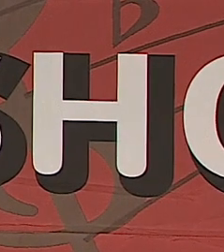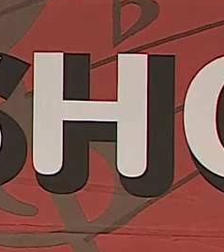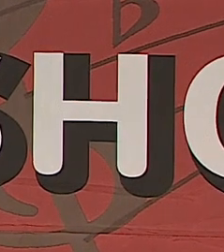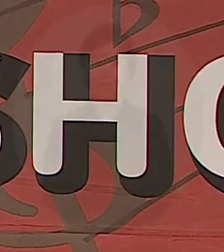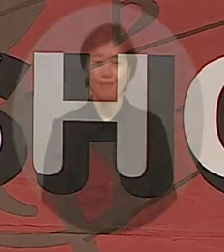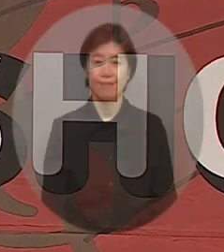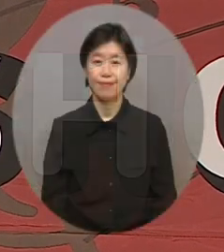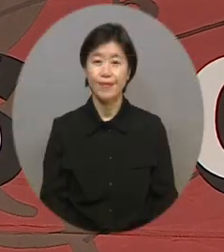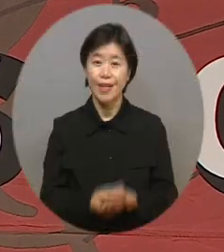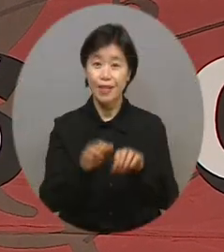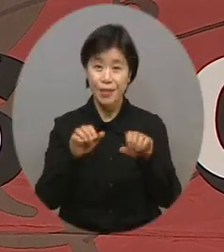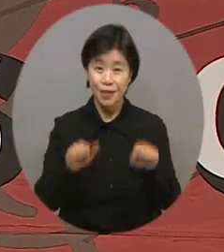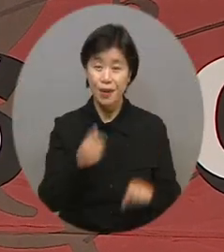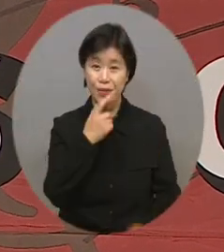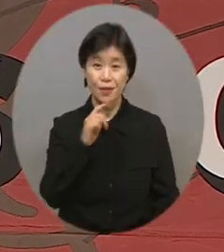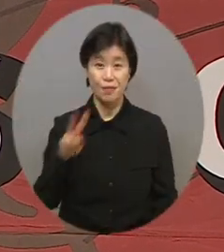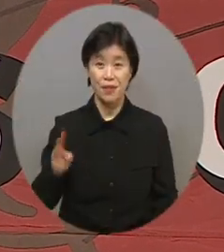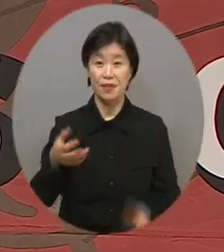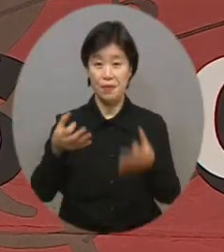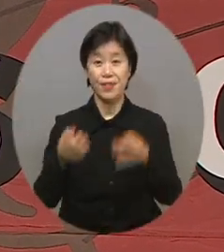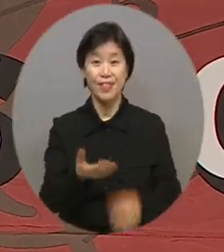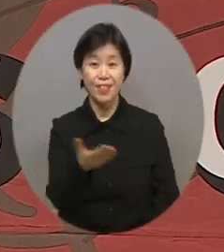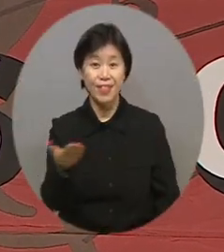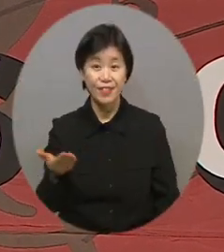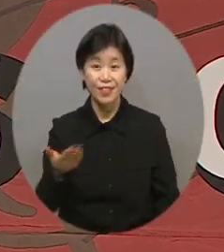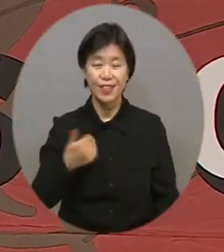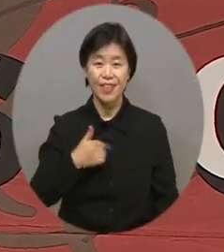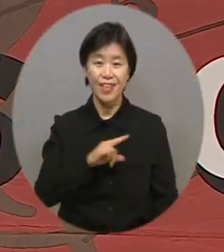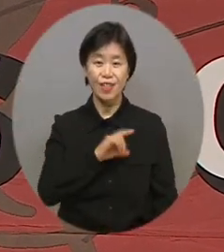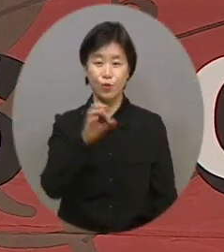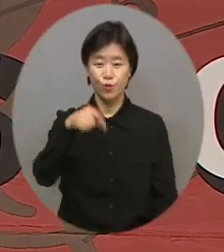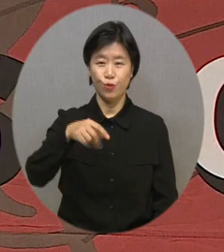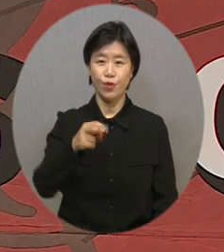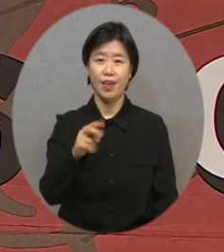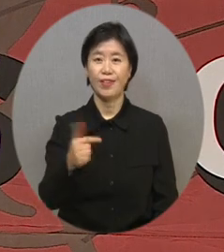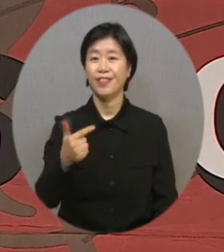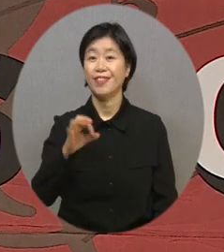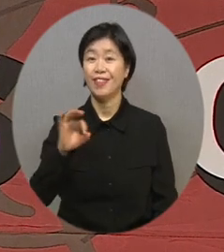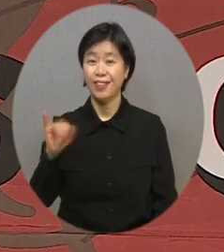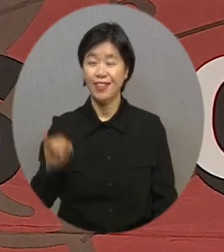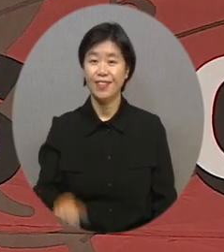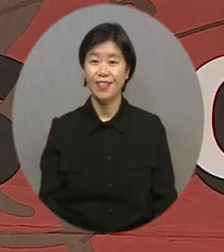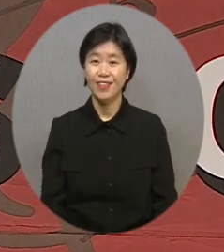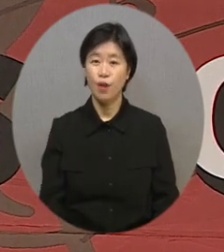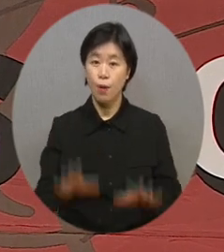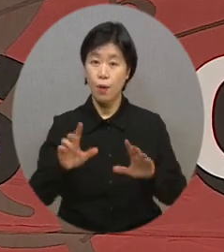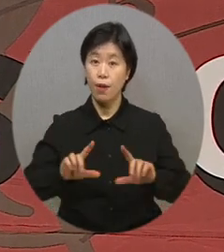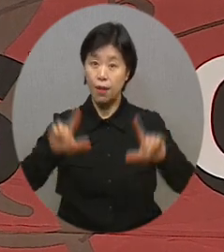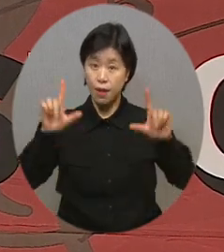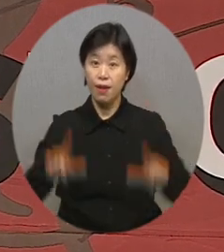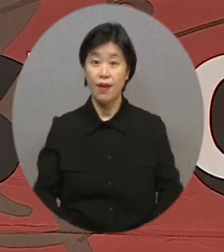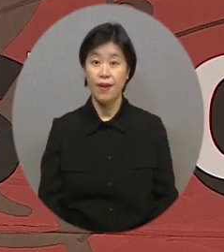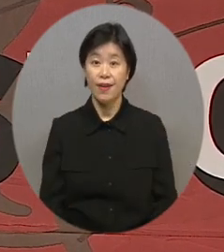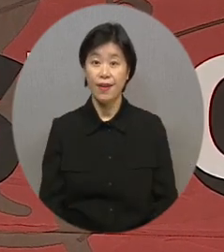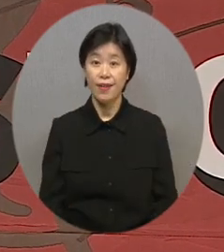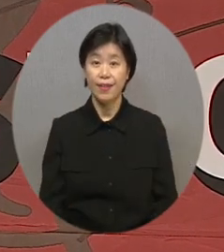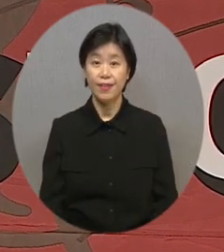안녕하세요. 복지TV 시청자 여러분, 우연히 인사드립니다. 올해에도